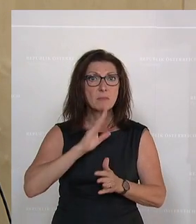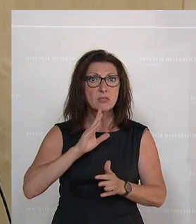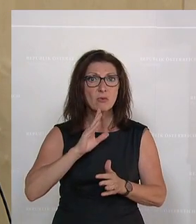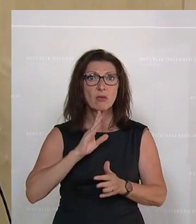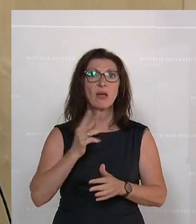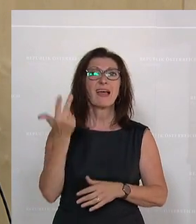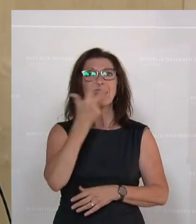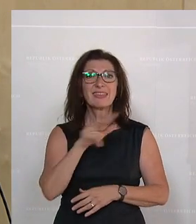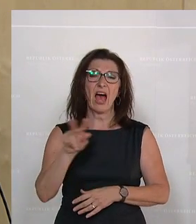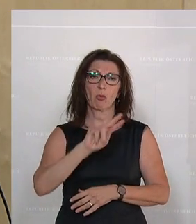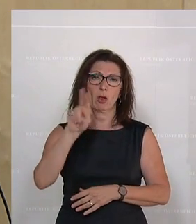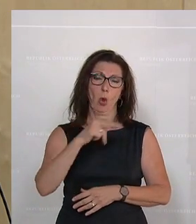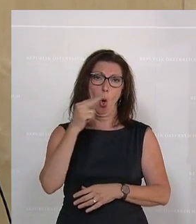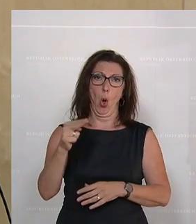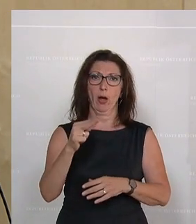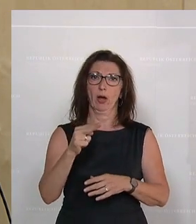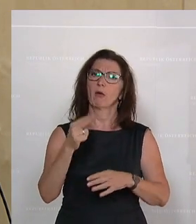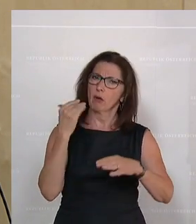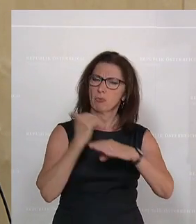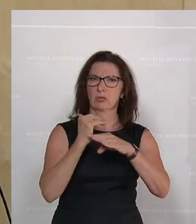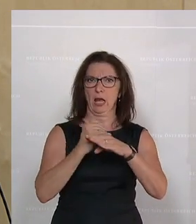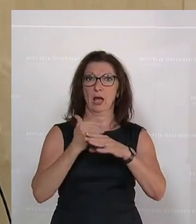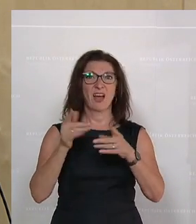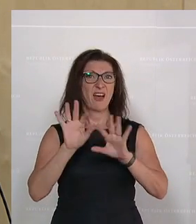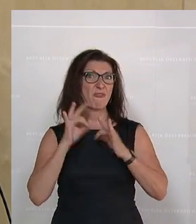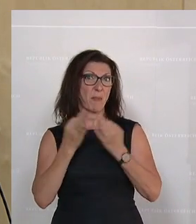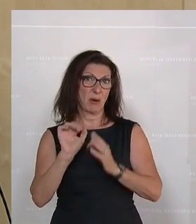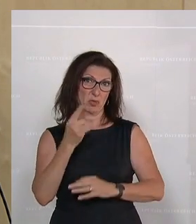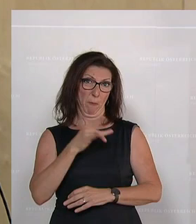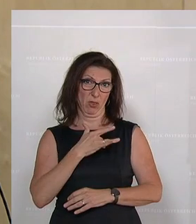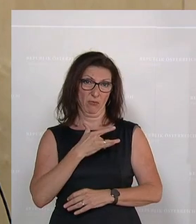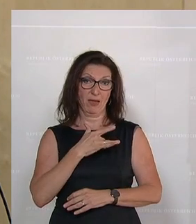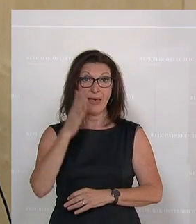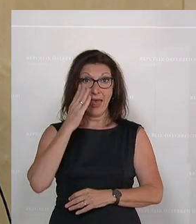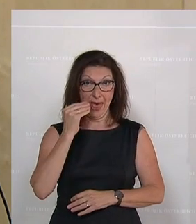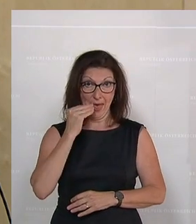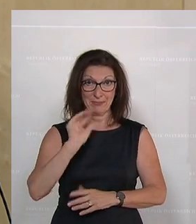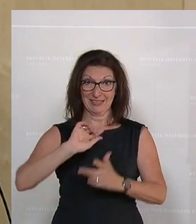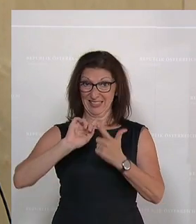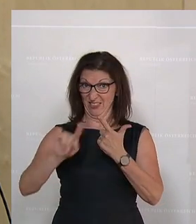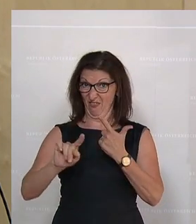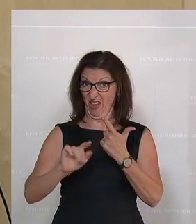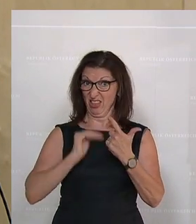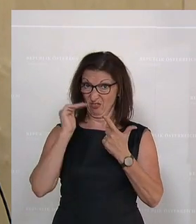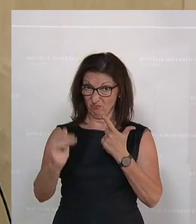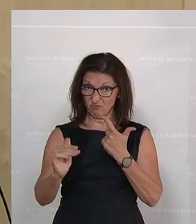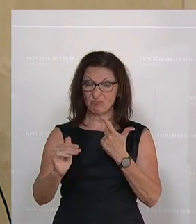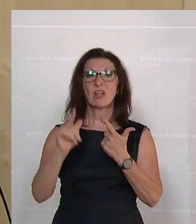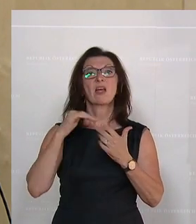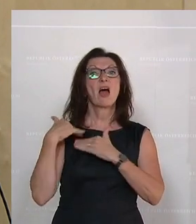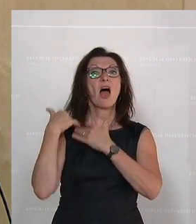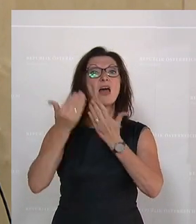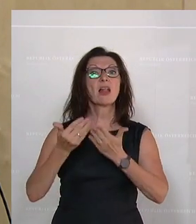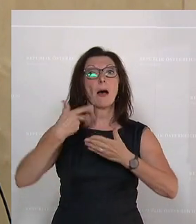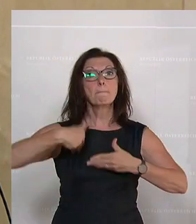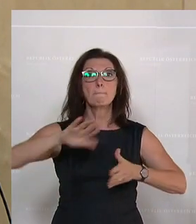teuerungsausgleich für die familien die auch besonders betroffen worden sind im herbst dann als zweiter schritt die entlastung für eine breitere gruppe wo